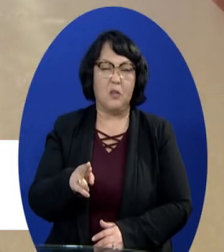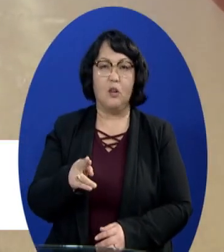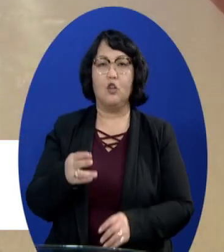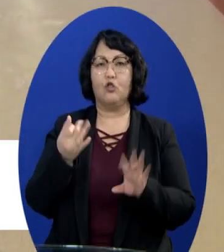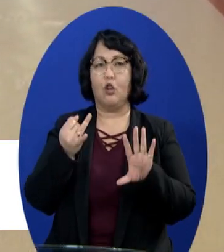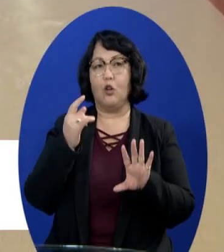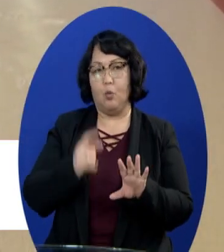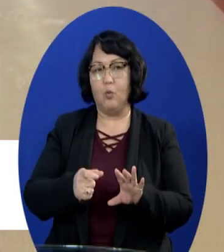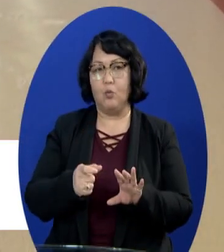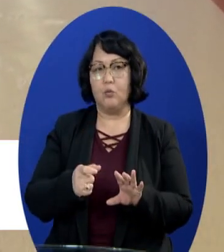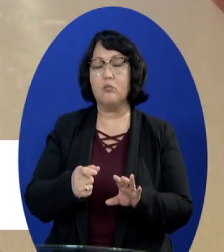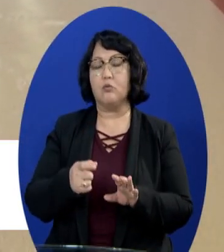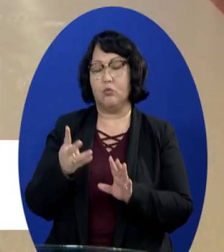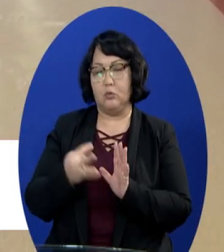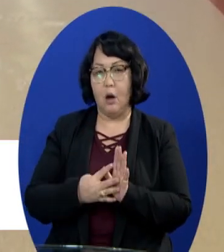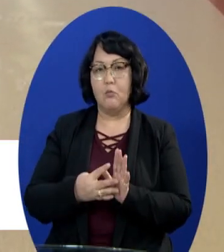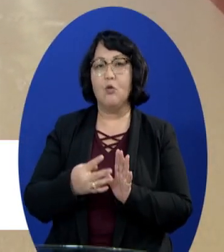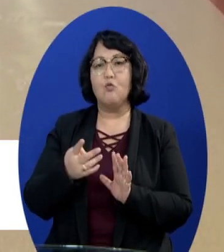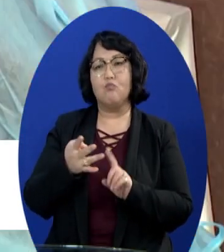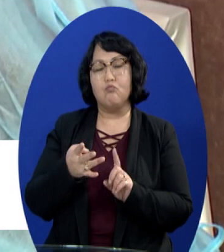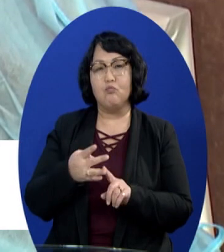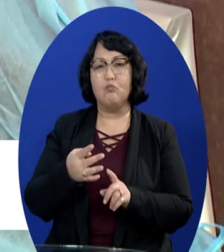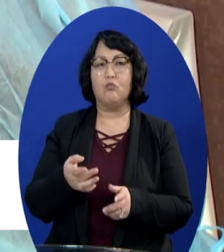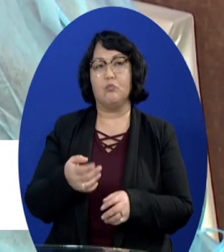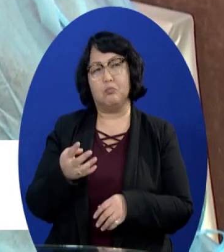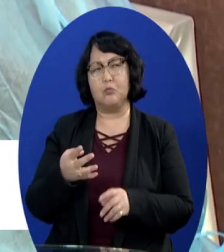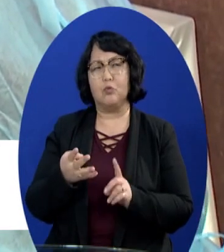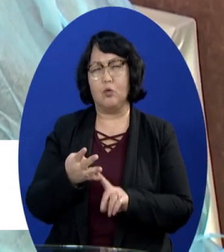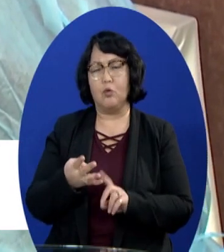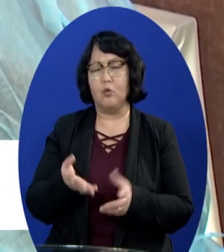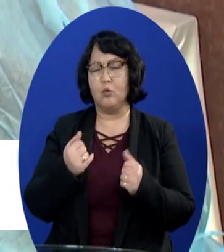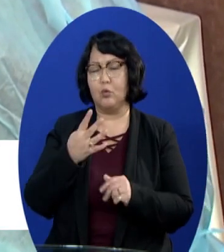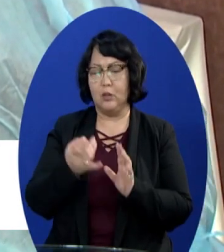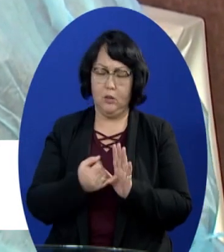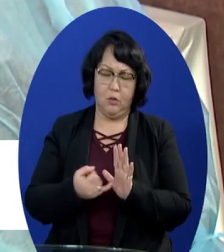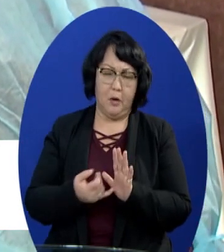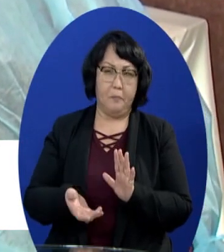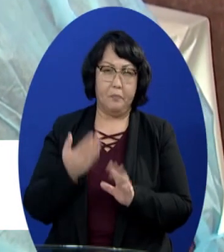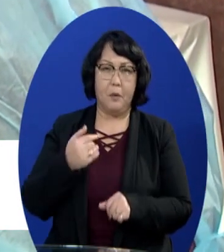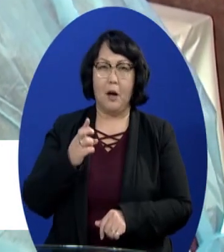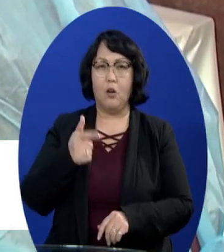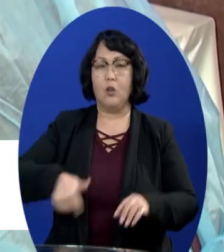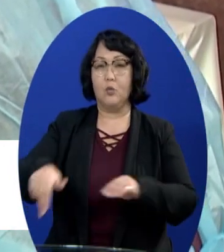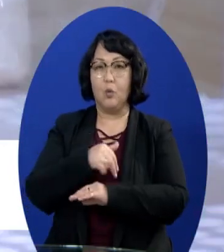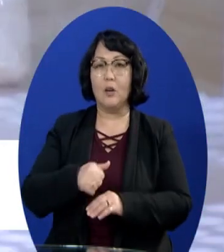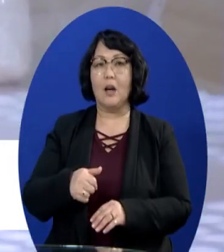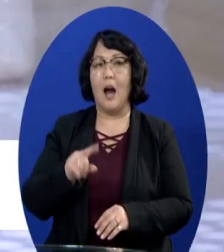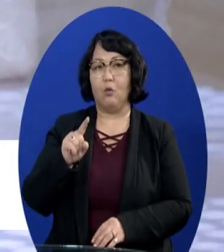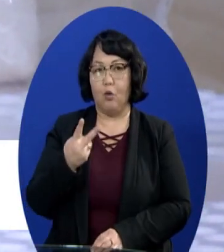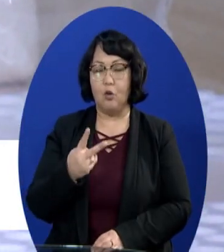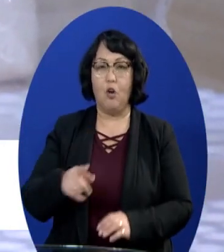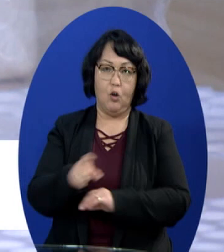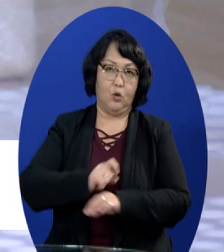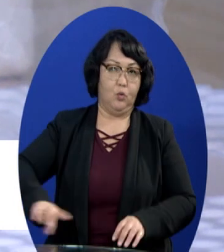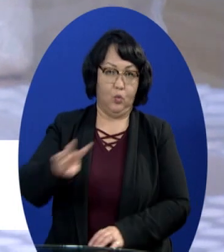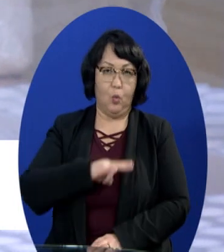хүнд 48 хүндөвтөр хөнгөн 466 хүн байна. Өчигдөр хамгийн их олон хүн халдвар авсан Баянгол дүүргийн 12 дугаар хорооны